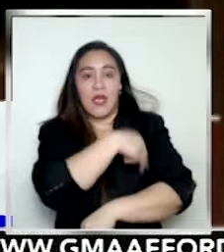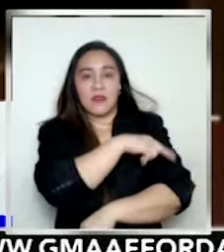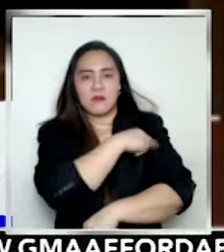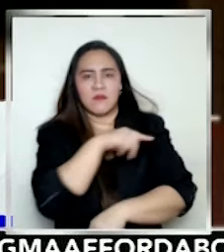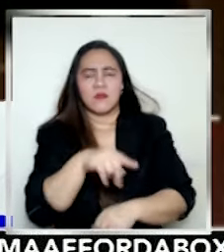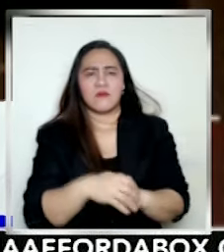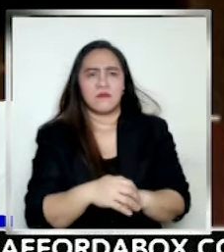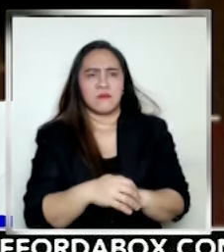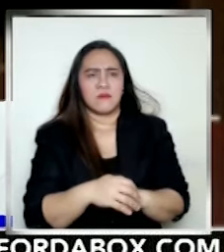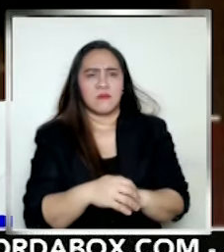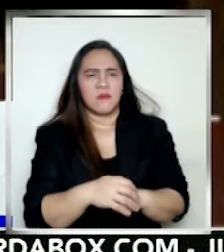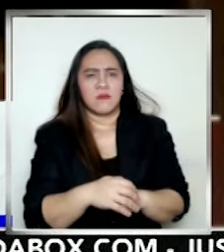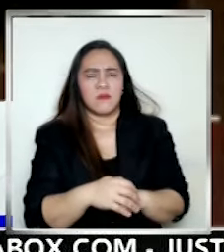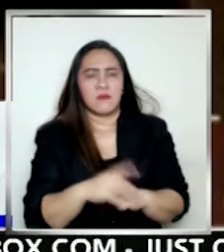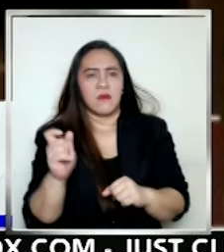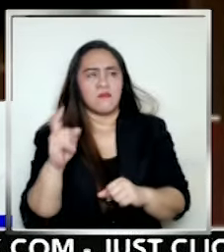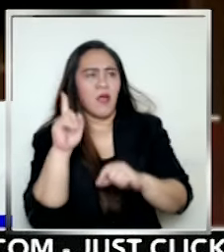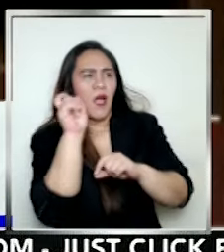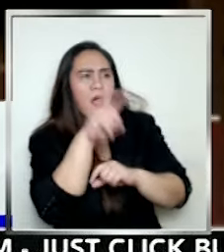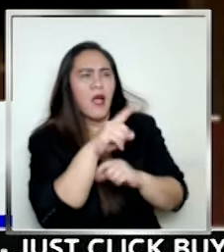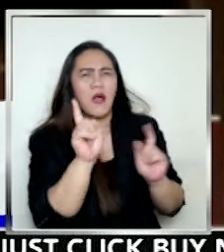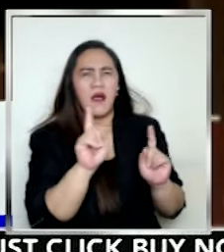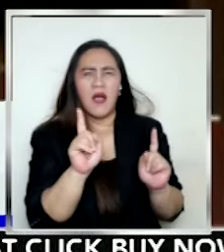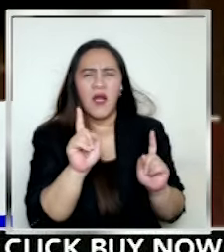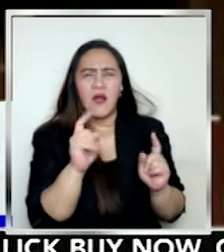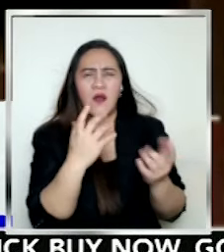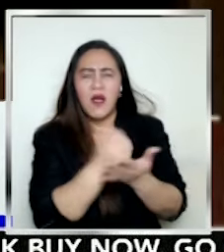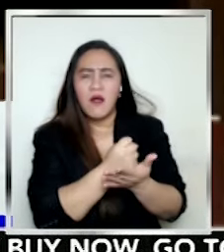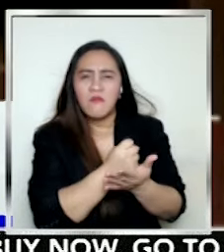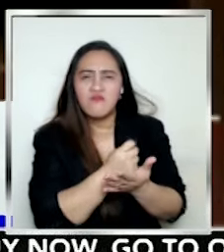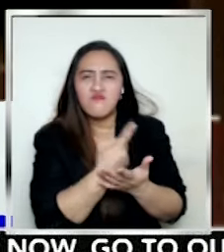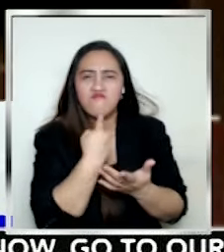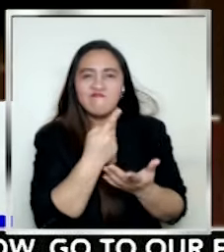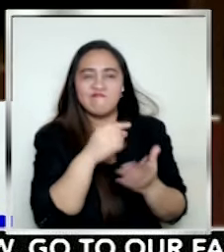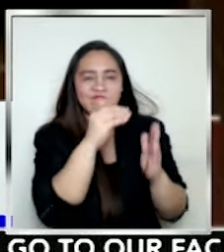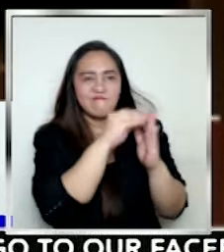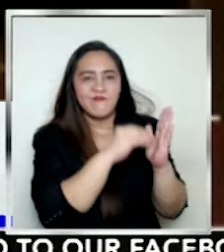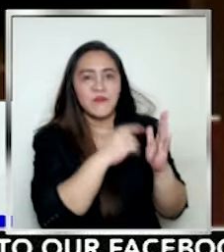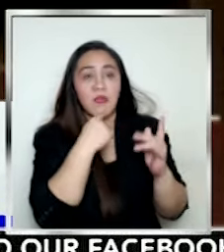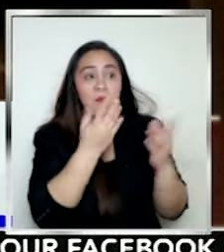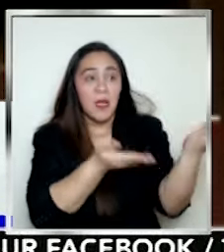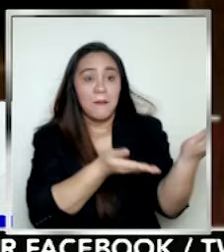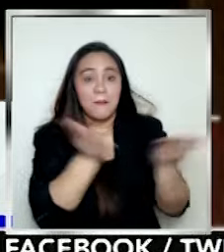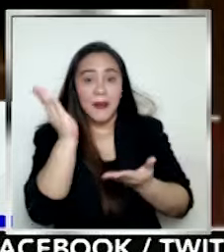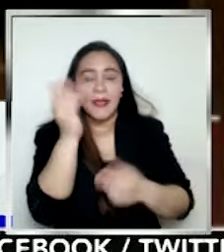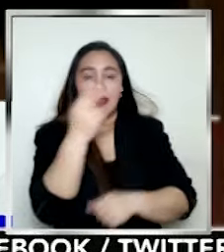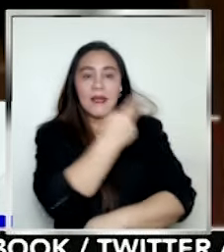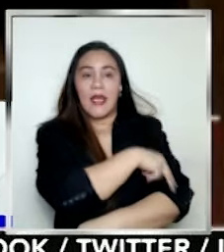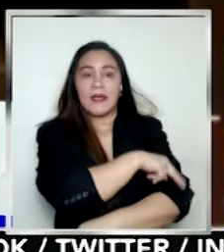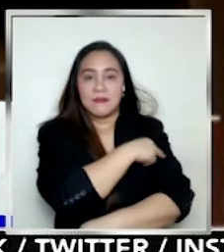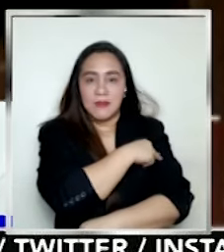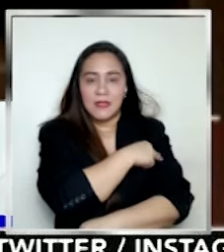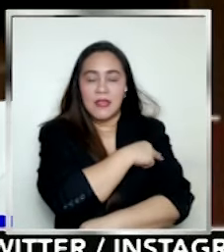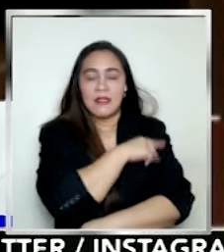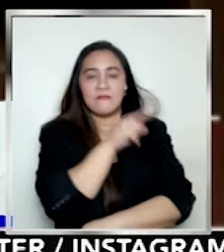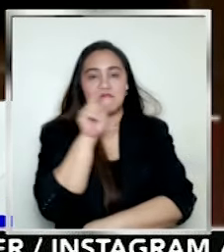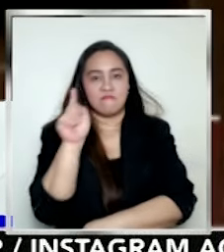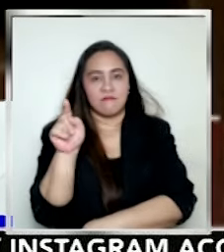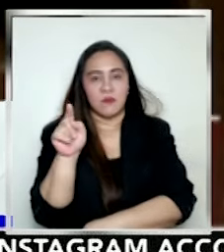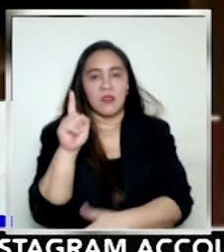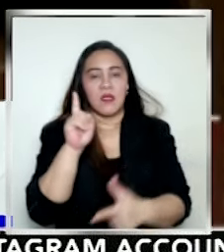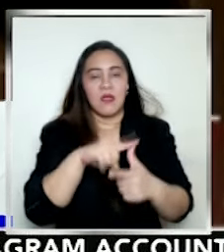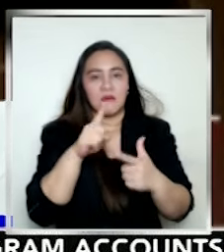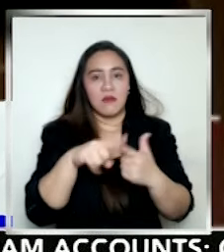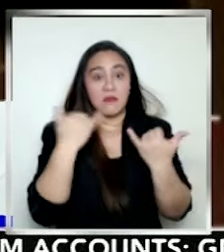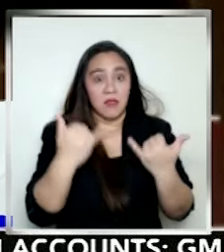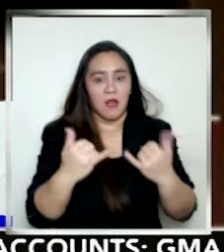namatay? General? Doon po siya nadala eh. Dinala. Kaya nga po pinaimbestigahan din